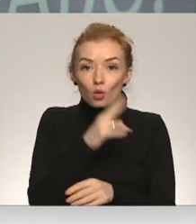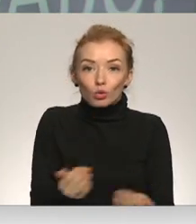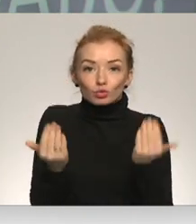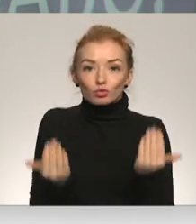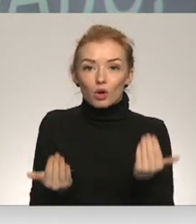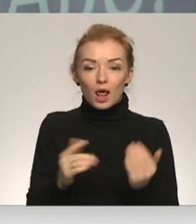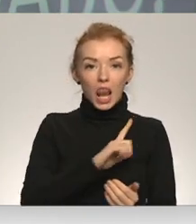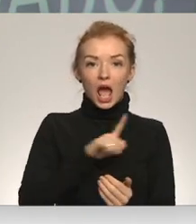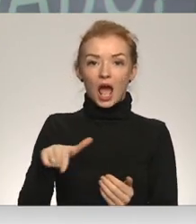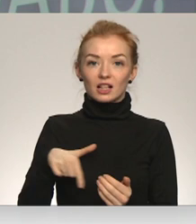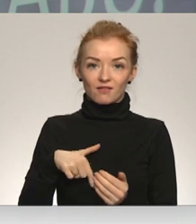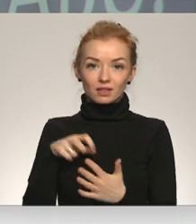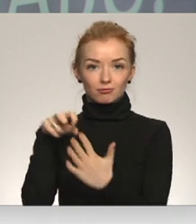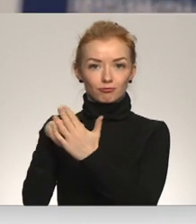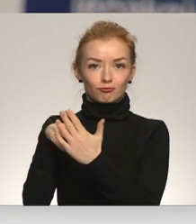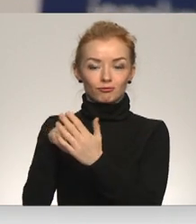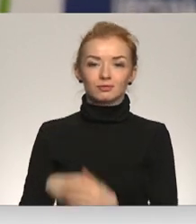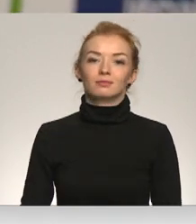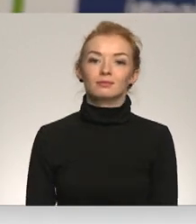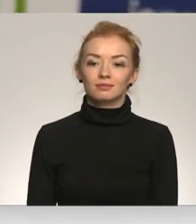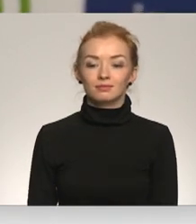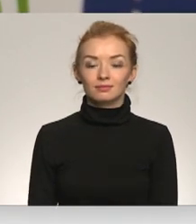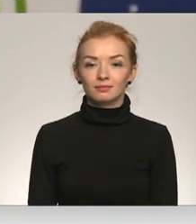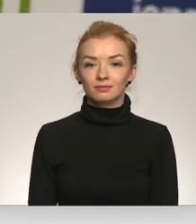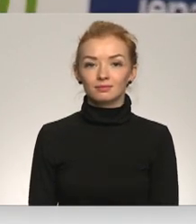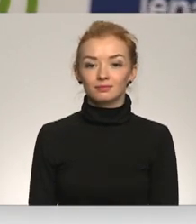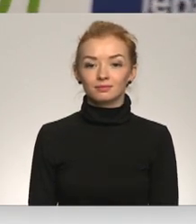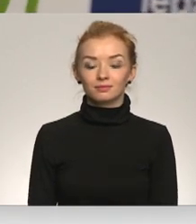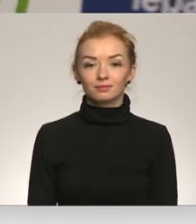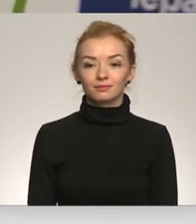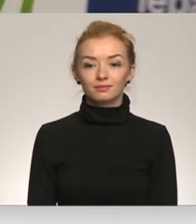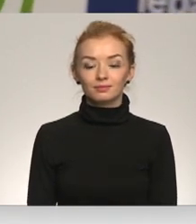ar Latvijas depozīta zīmi. Dāvids Fredenfelds, Olafs Peršovics, Latvijas televīzija.